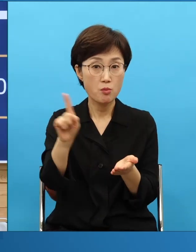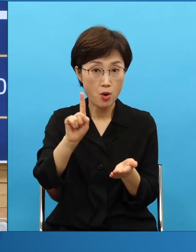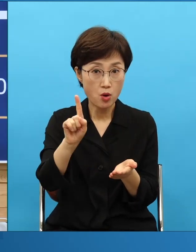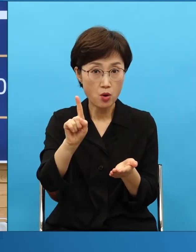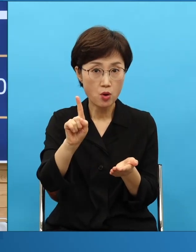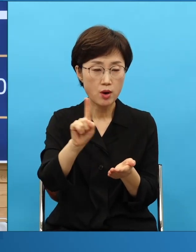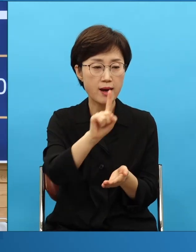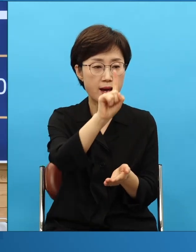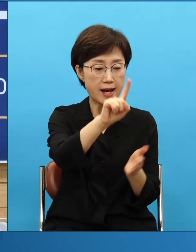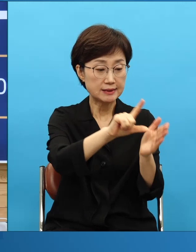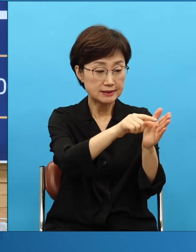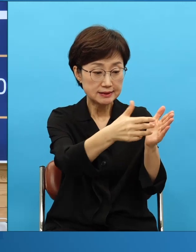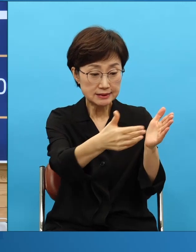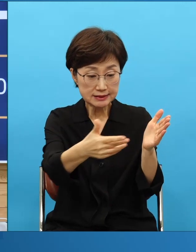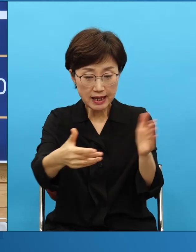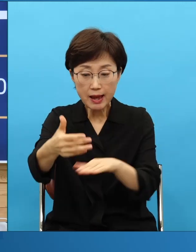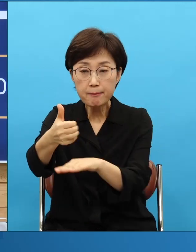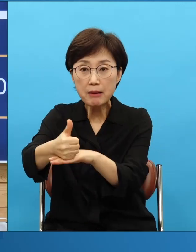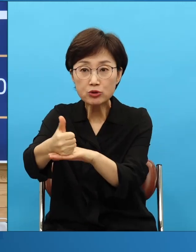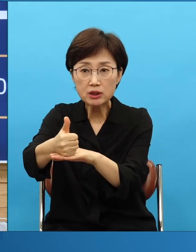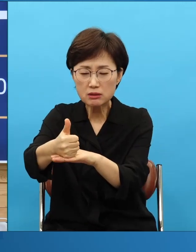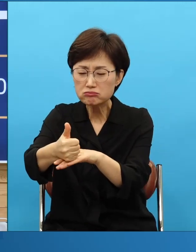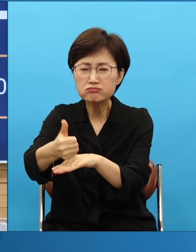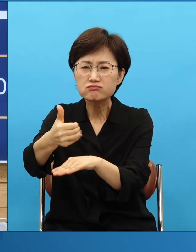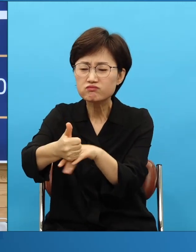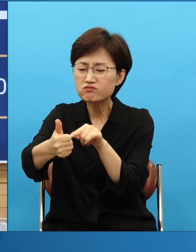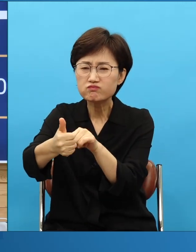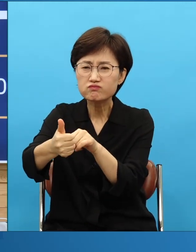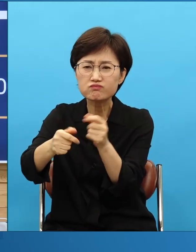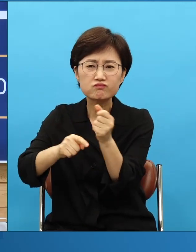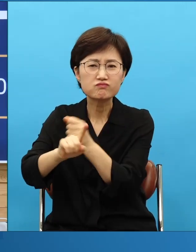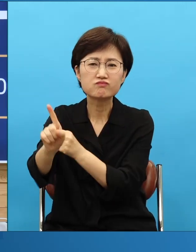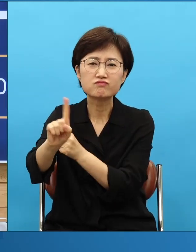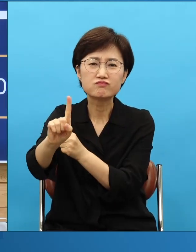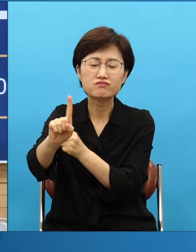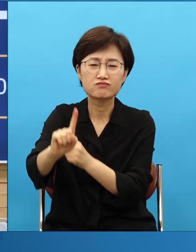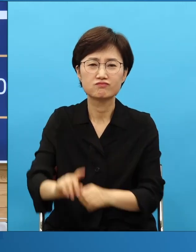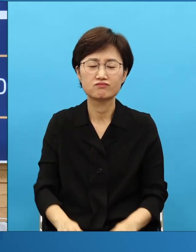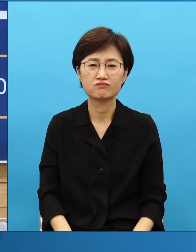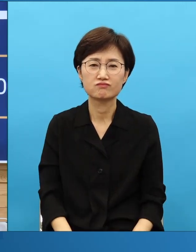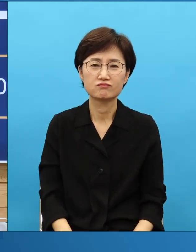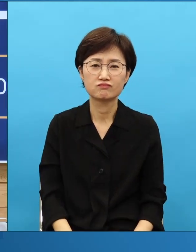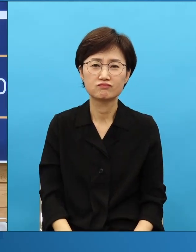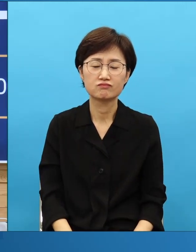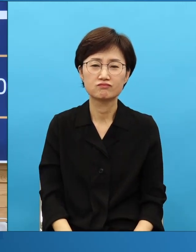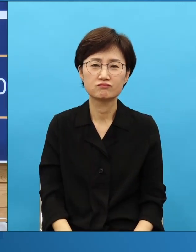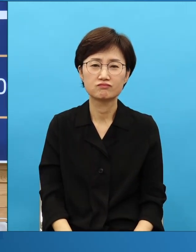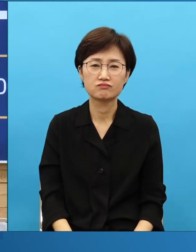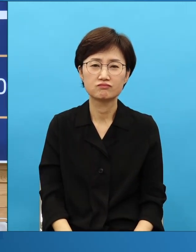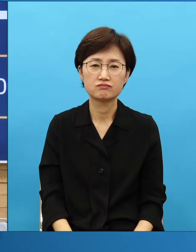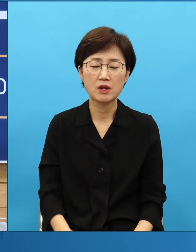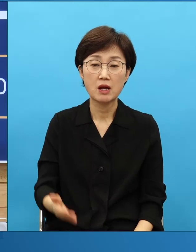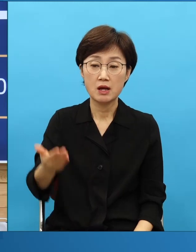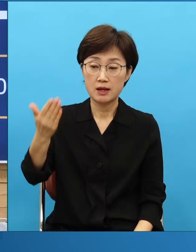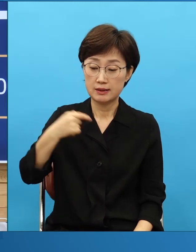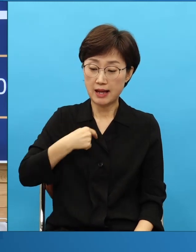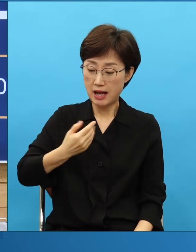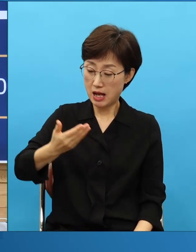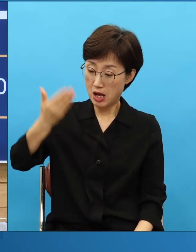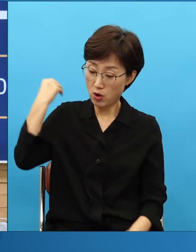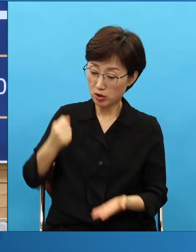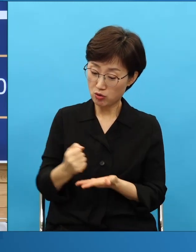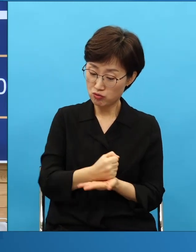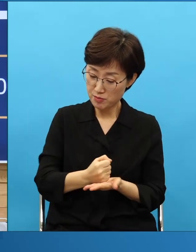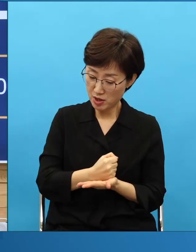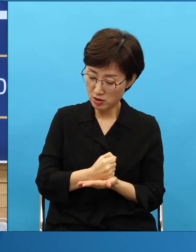마무리 그런데 뭘 마무리한다는 말입니까? And today's title is The End of an Age, but what are we ending? 과거의 운명을 바꾸는 겁니다. It